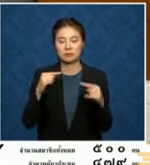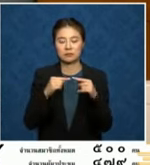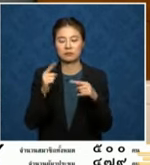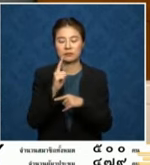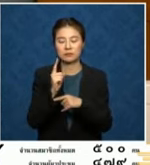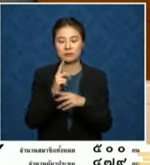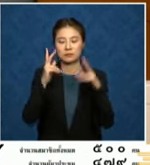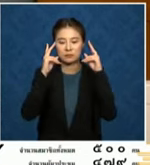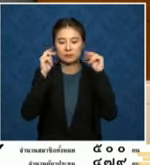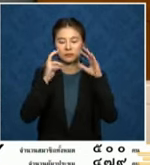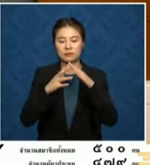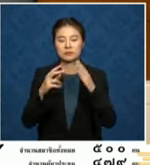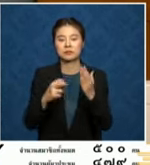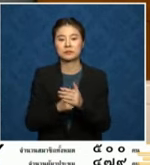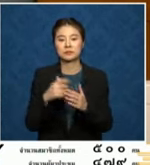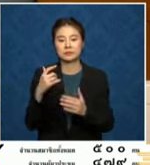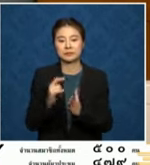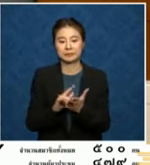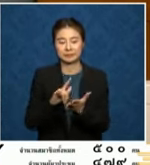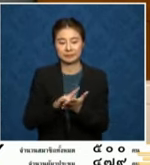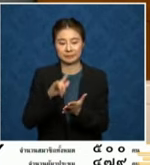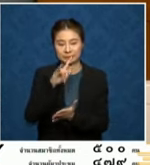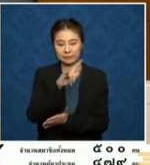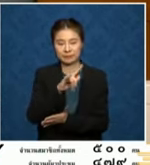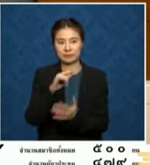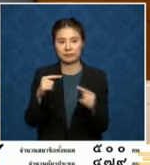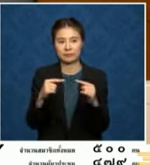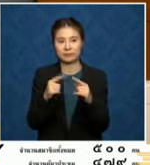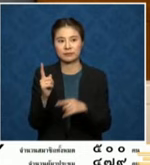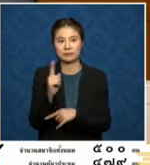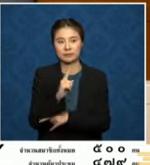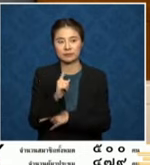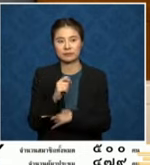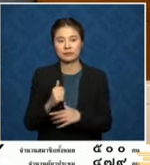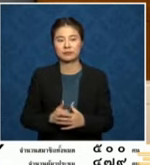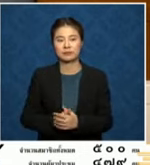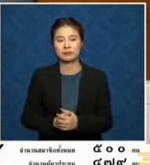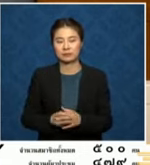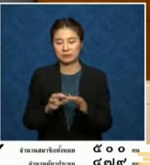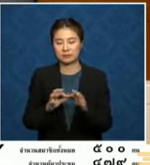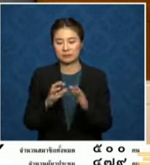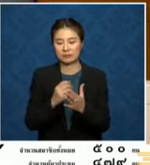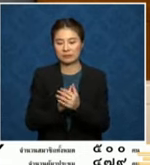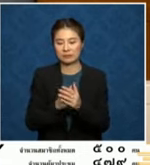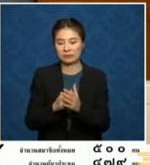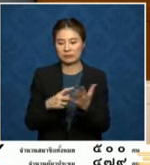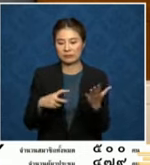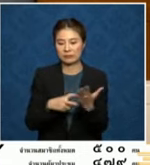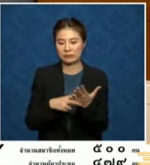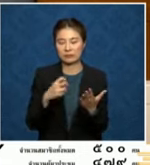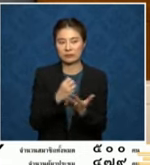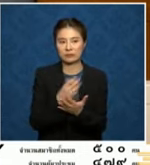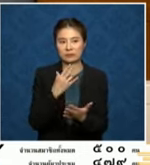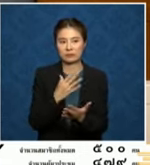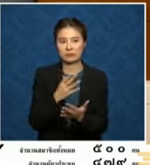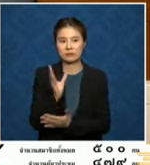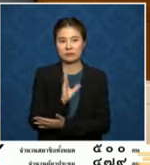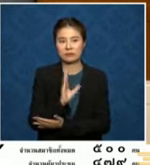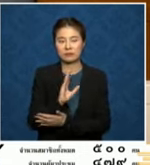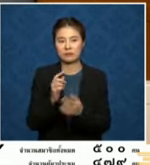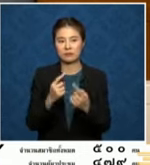เองเนี่ยแม้แต่การเดินทางไปต่างประเทศก็ไม่ได้เดินทางด้วยสิ่งที่พวกเราเรียกกันว่า first class นะครับไม่ได้บินชั้น1น